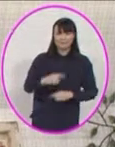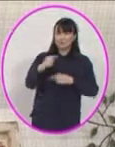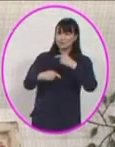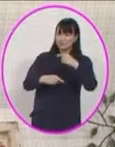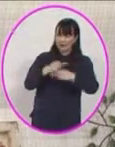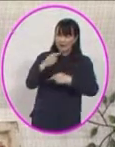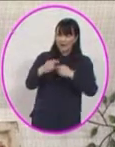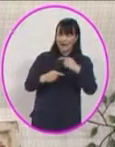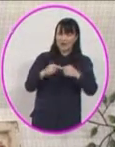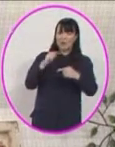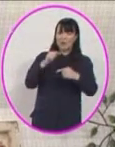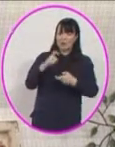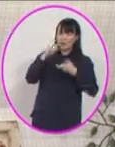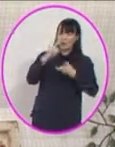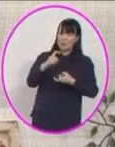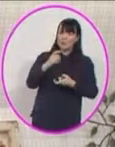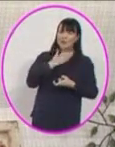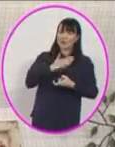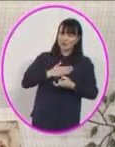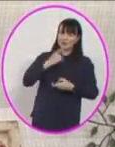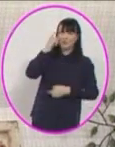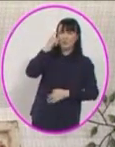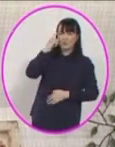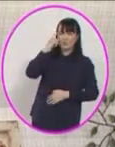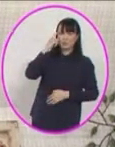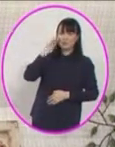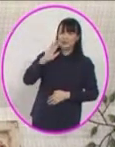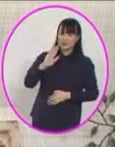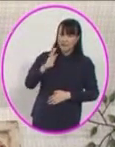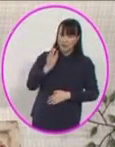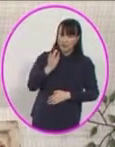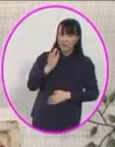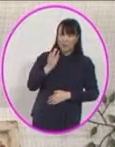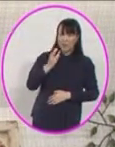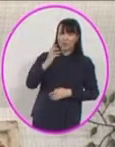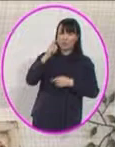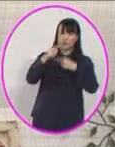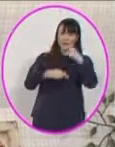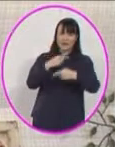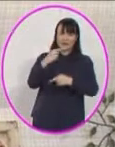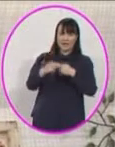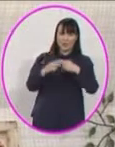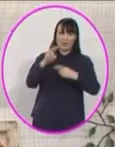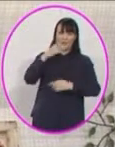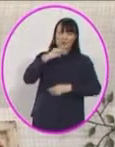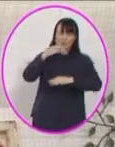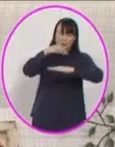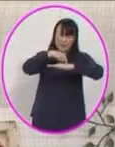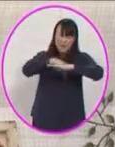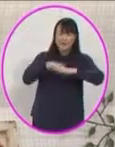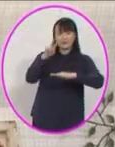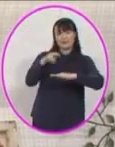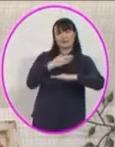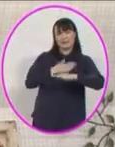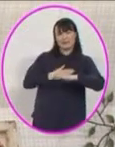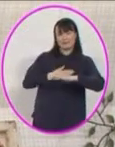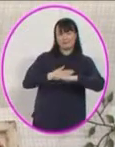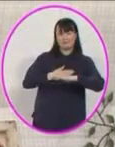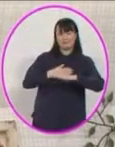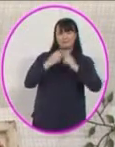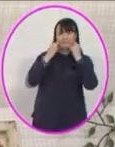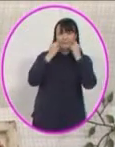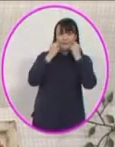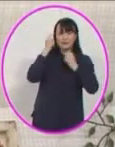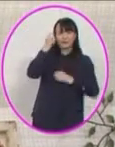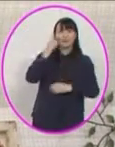さん言葉としではご存知なんですが何かということを理解してない方がほとんどだと思いますですからあの子はをして